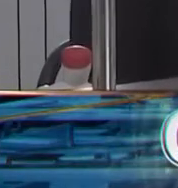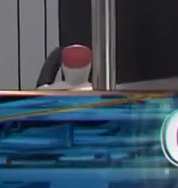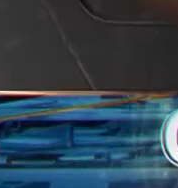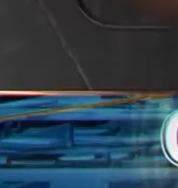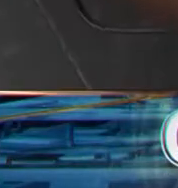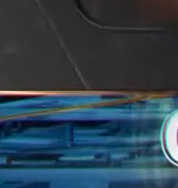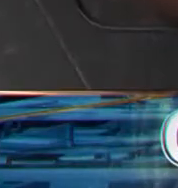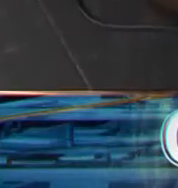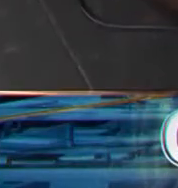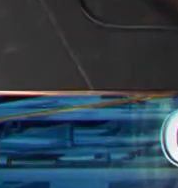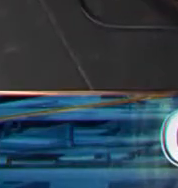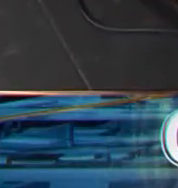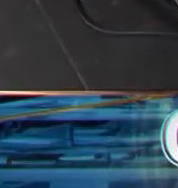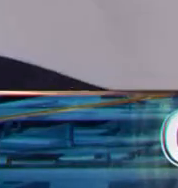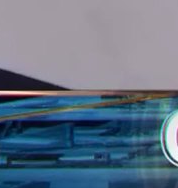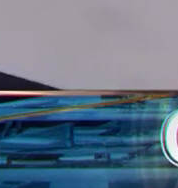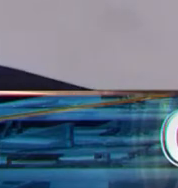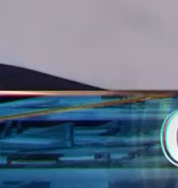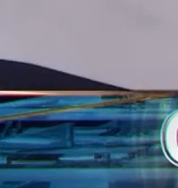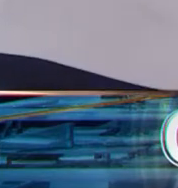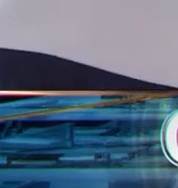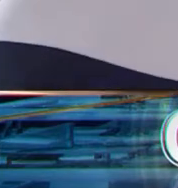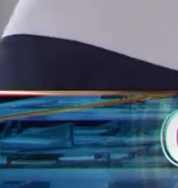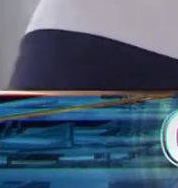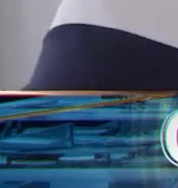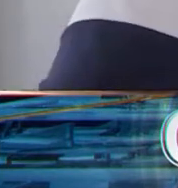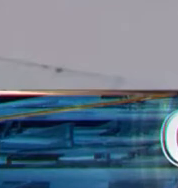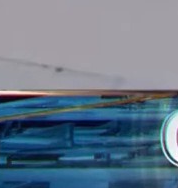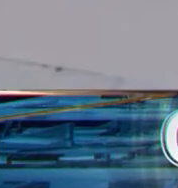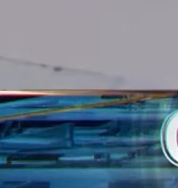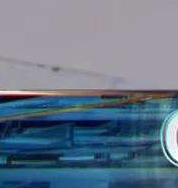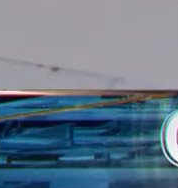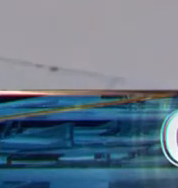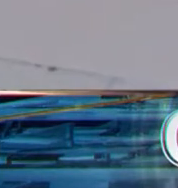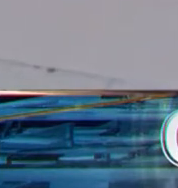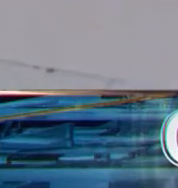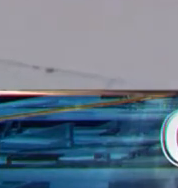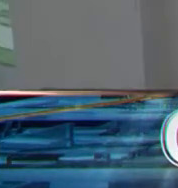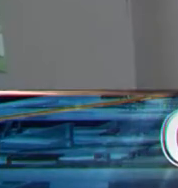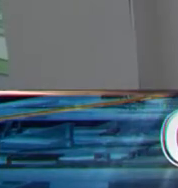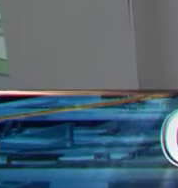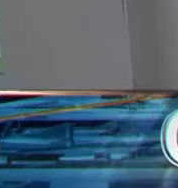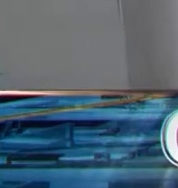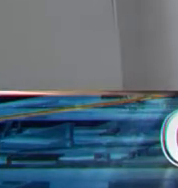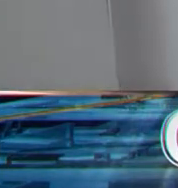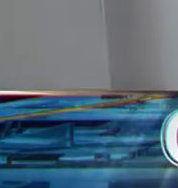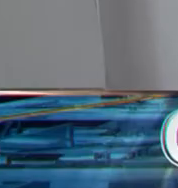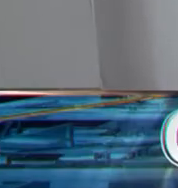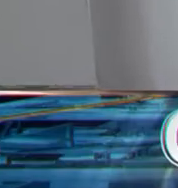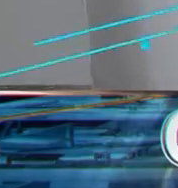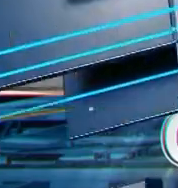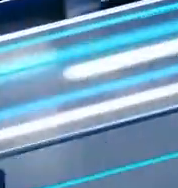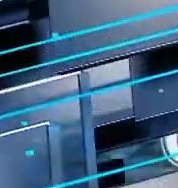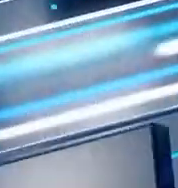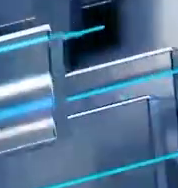Вне закона. С 1 сентября незарегистрированные транспортные средства, везенные из Армении, могут оказаться на штрафстоянке.